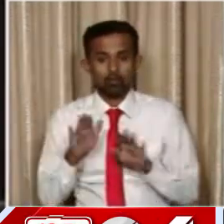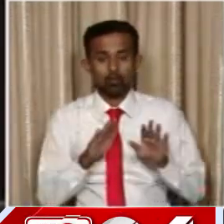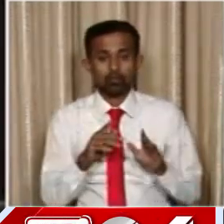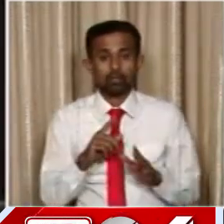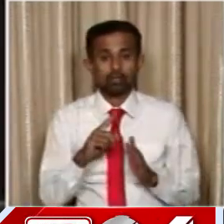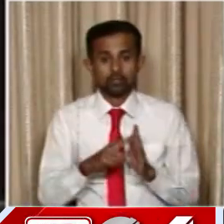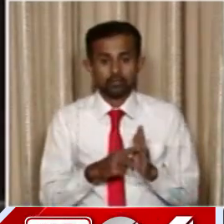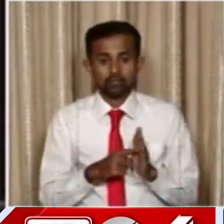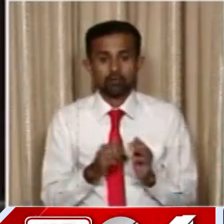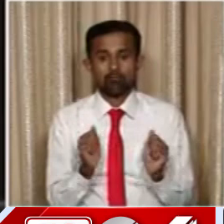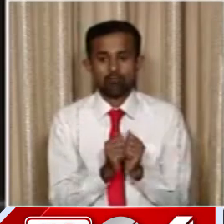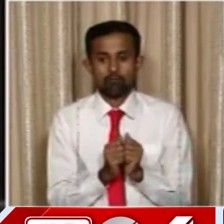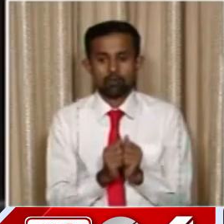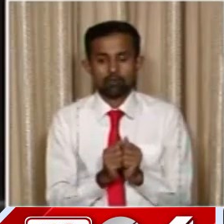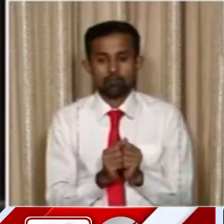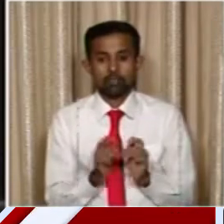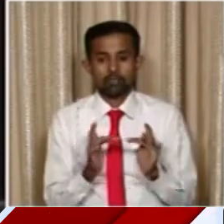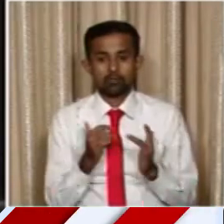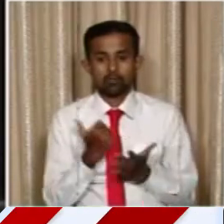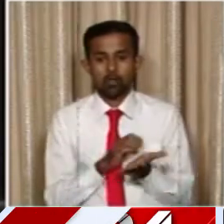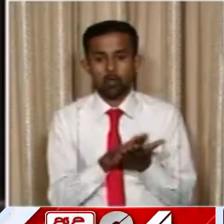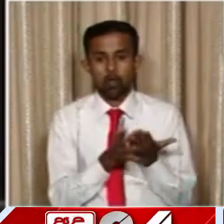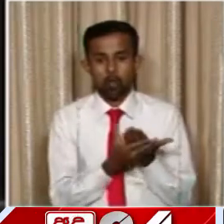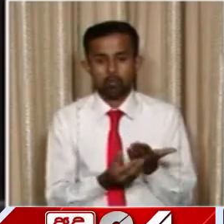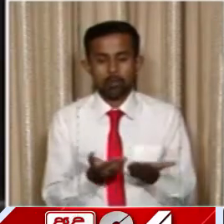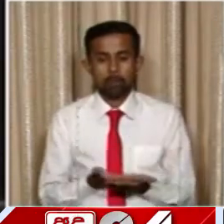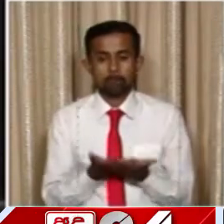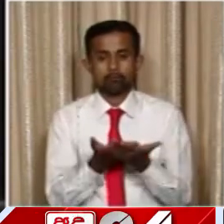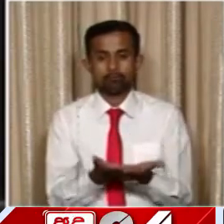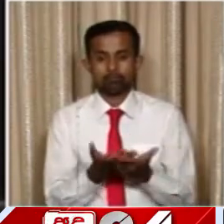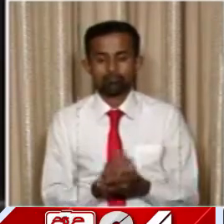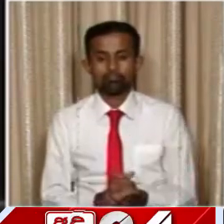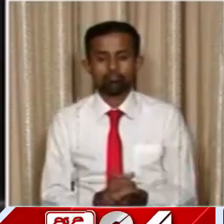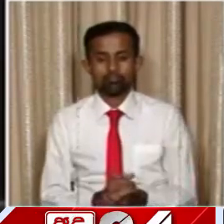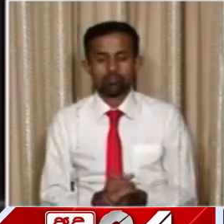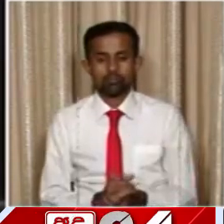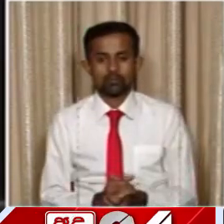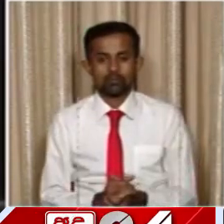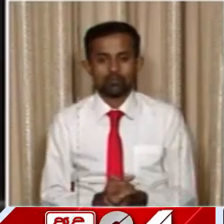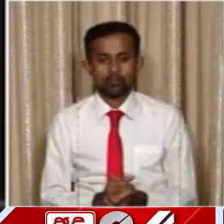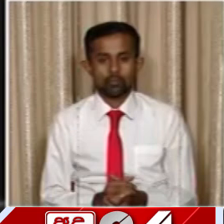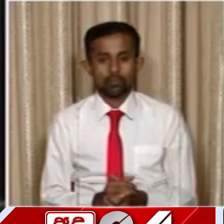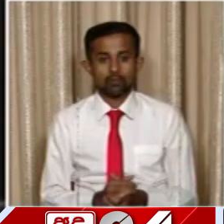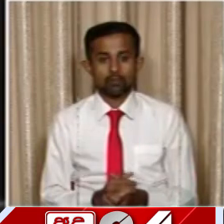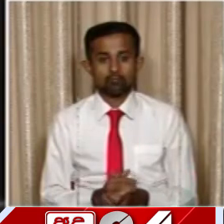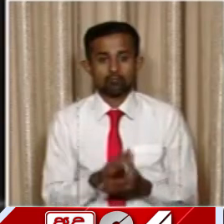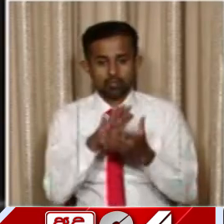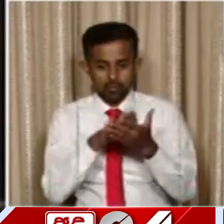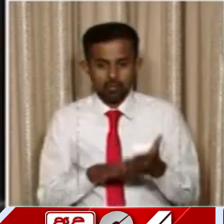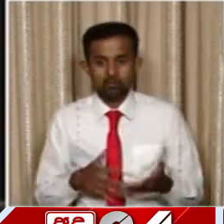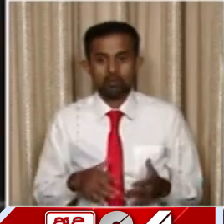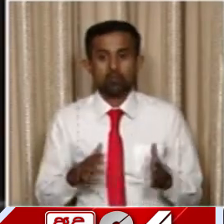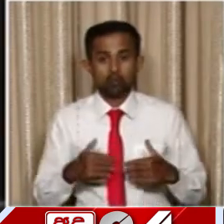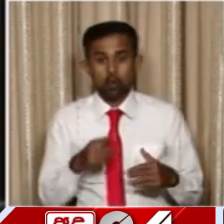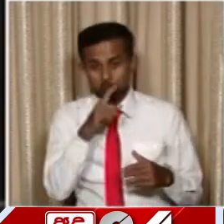ගේ පර්වීව් එකේ තියෙන වැඩක් කියලා. මම ඒ ඊමේල් එකේ කොපි එකක් මම මේ වෙලාවේදී සභාගත කරනවා. ගරු සභාපතිතුමනි මේ ටික වෙලා තවත්